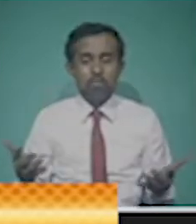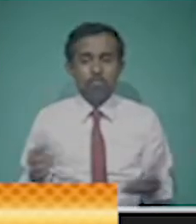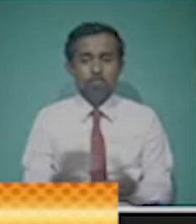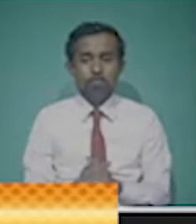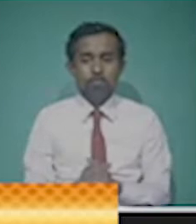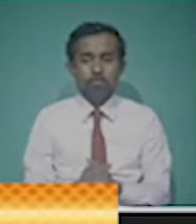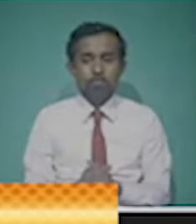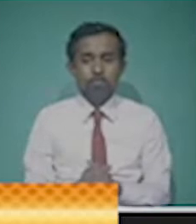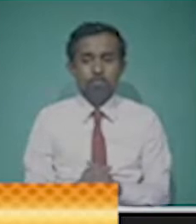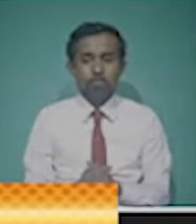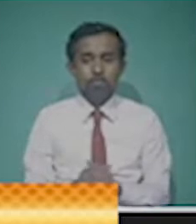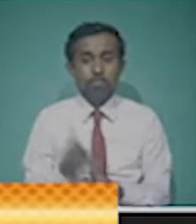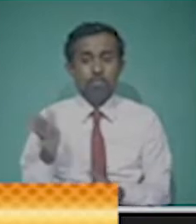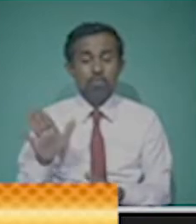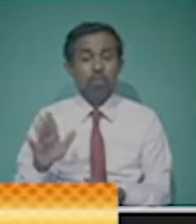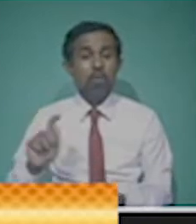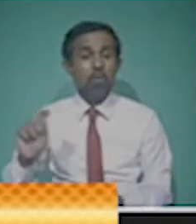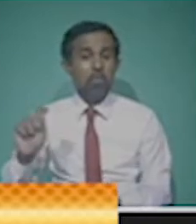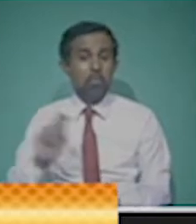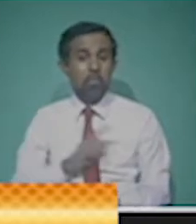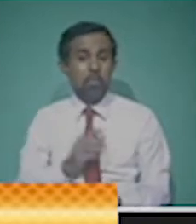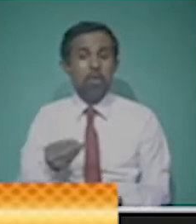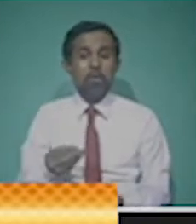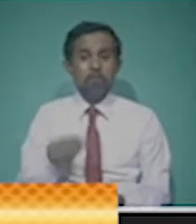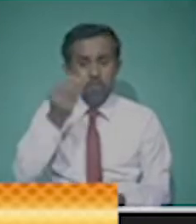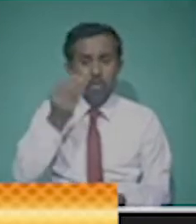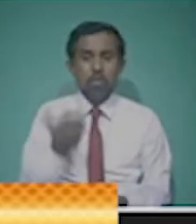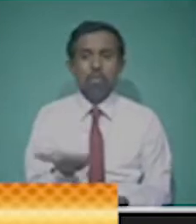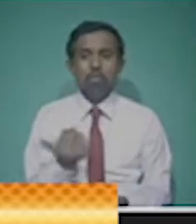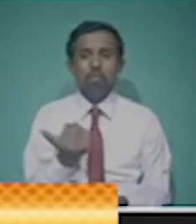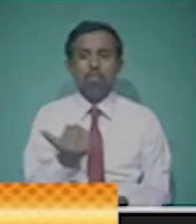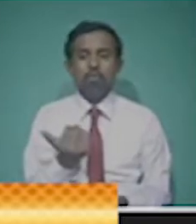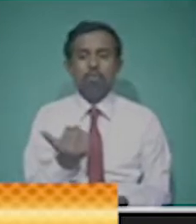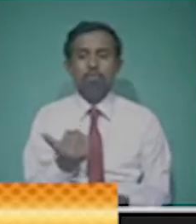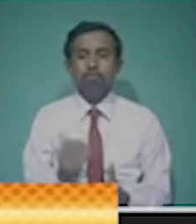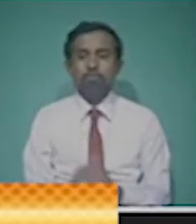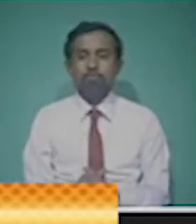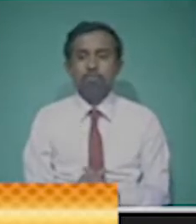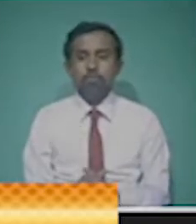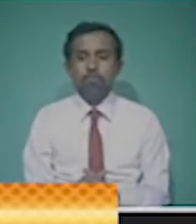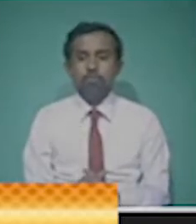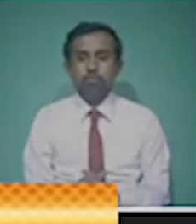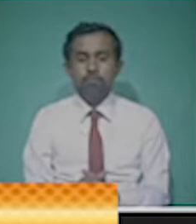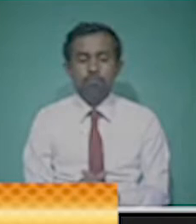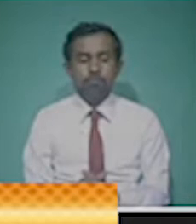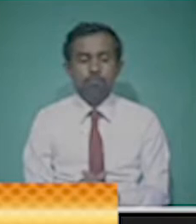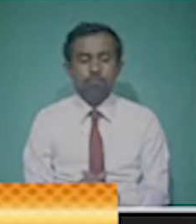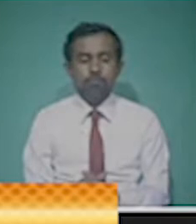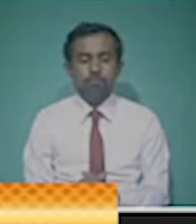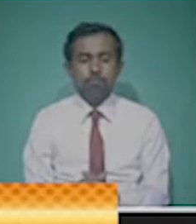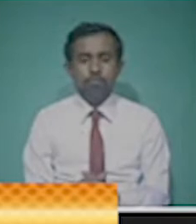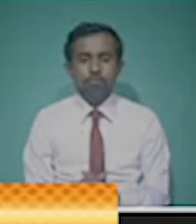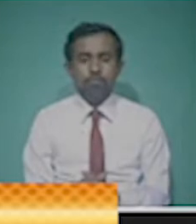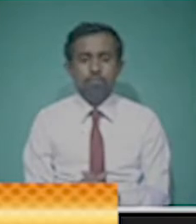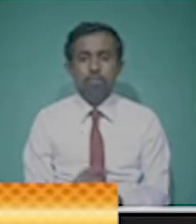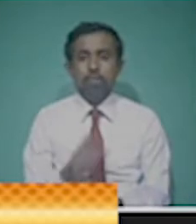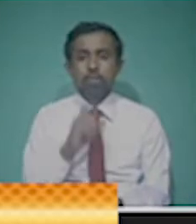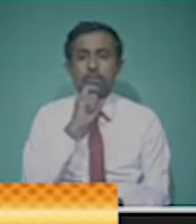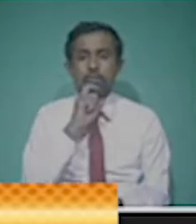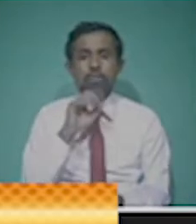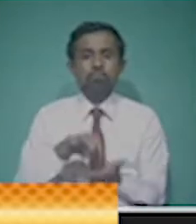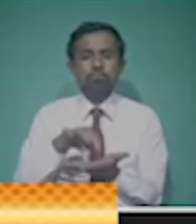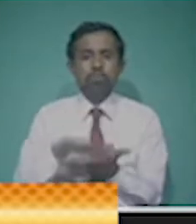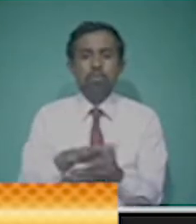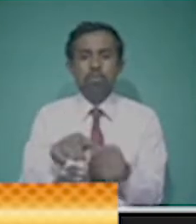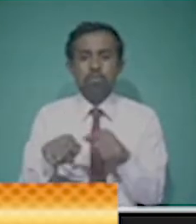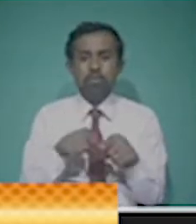le, irit dia ke, ni di mande te utar bein padi, awalgal sambal madhi hari kapatada kura patade. Anak itu barai, awalgal kana sambal mulu maya